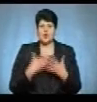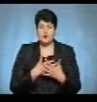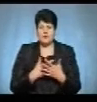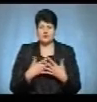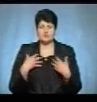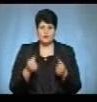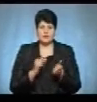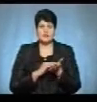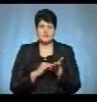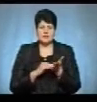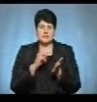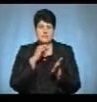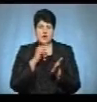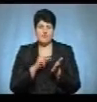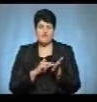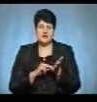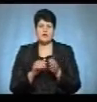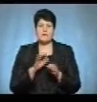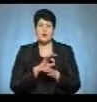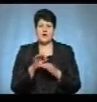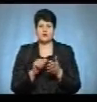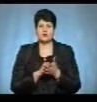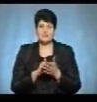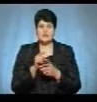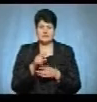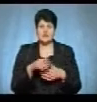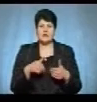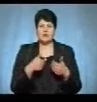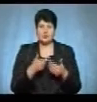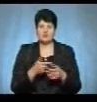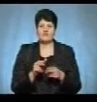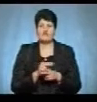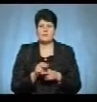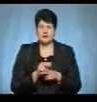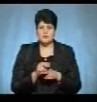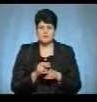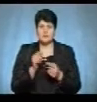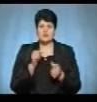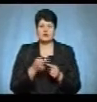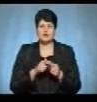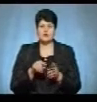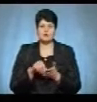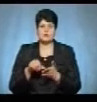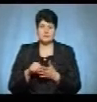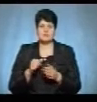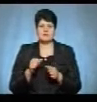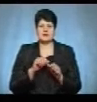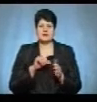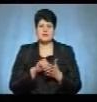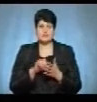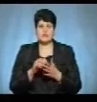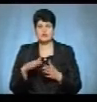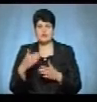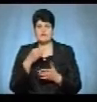якому вказано на зауваження до проектної документації, які вони рекомендують виправити. Проти цього виступили представники сторони